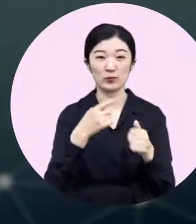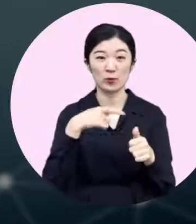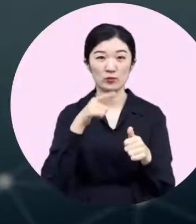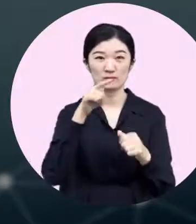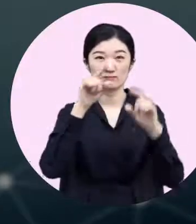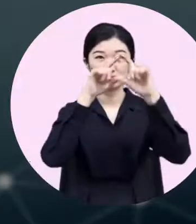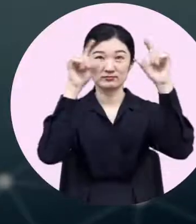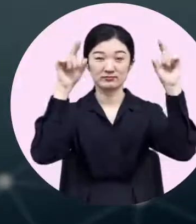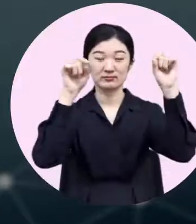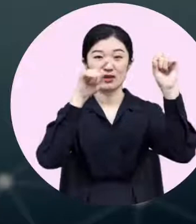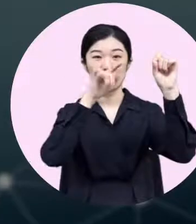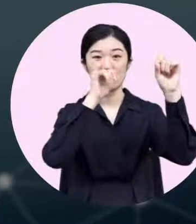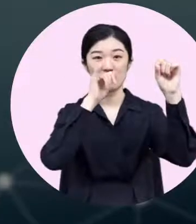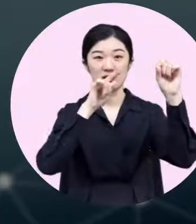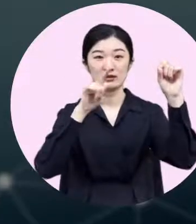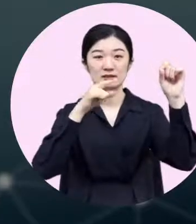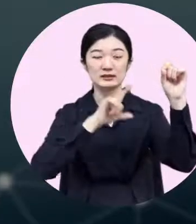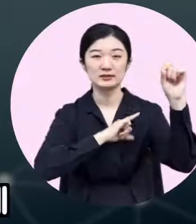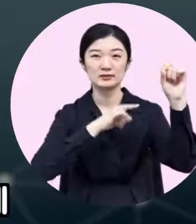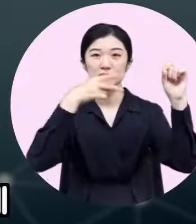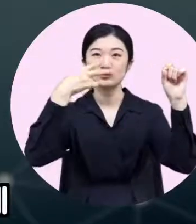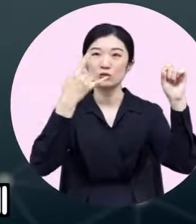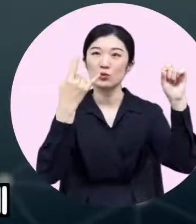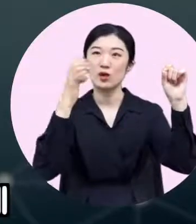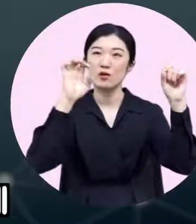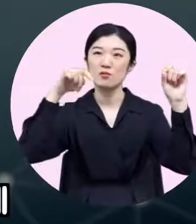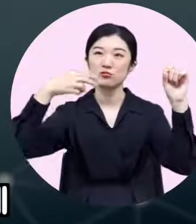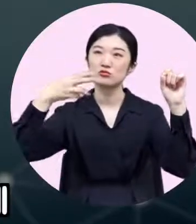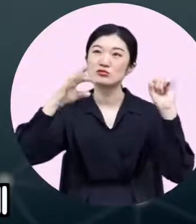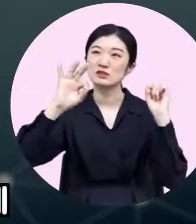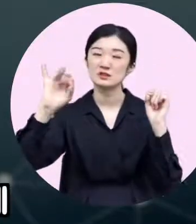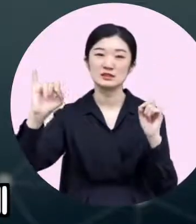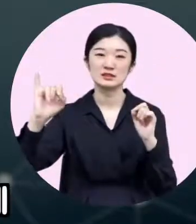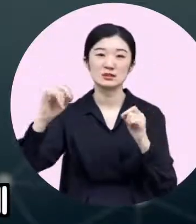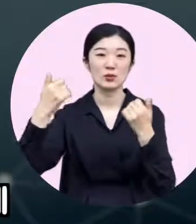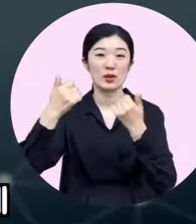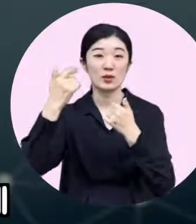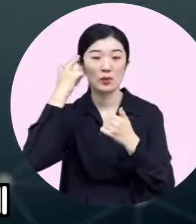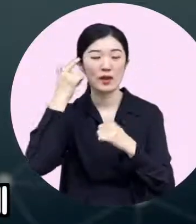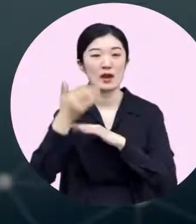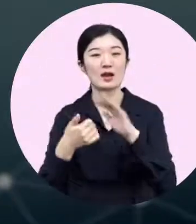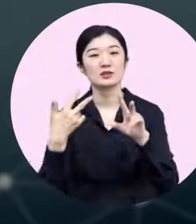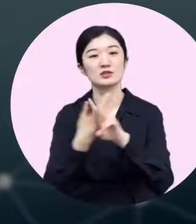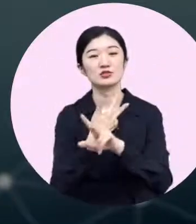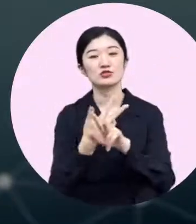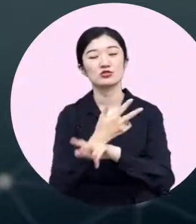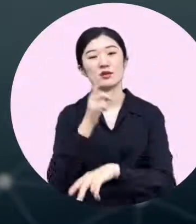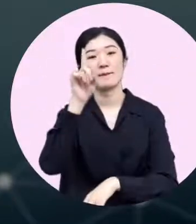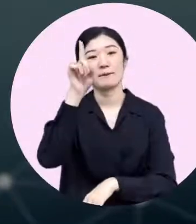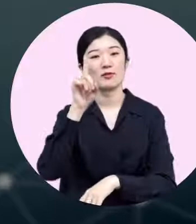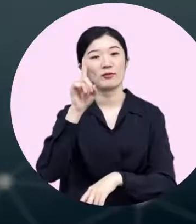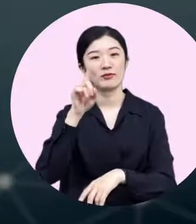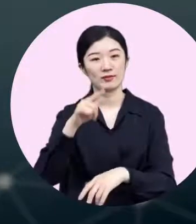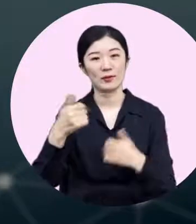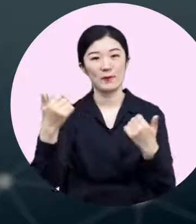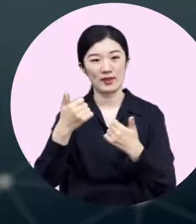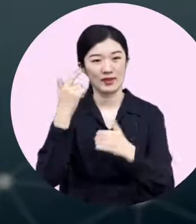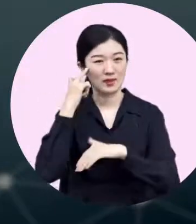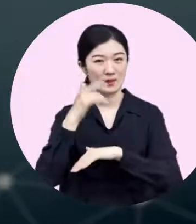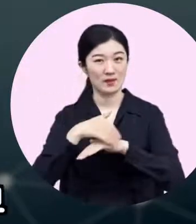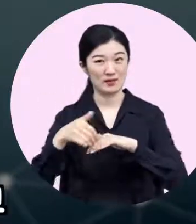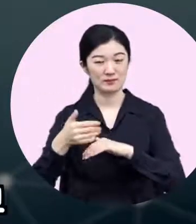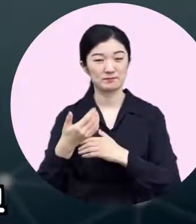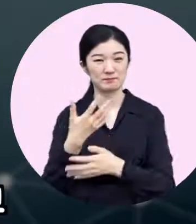있어요. 그죠? 되풀이 회의라고 설정이 되어 있습니다. 아까 제가 반복 회의라고 체크를 했기 때문에 되풀이 회의로 지정이 돼